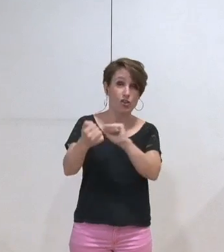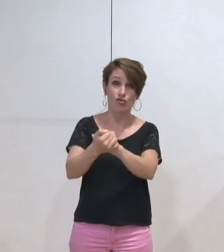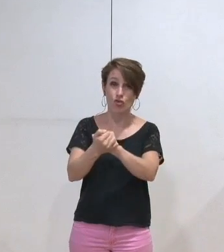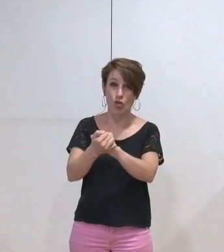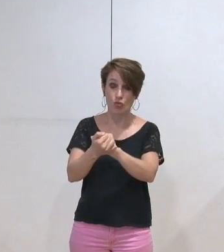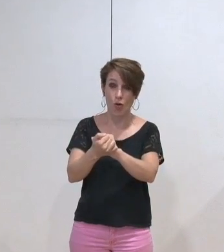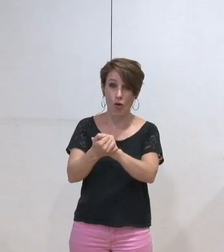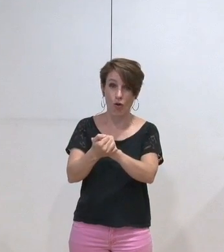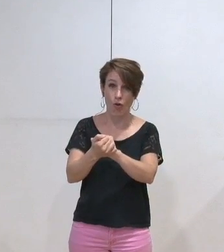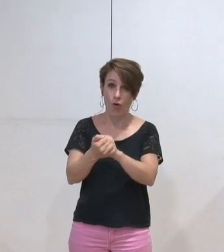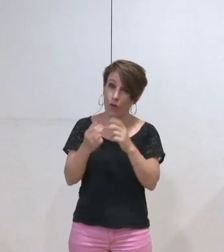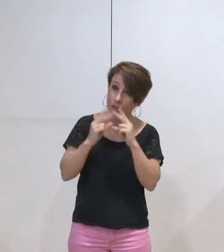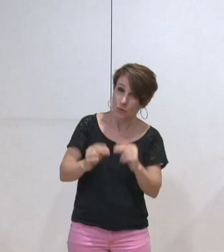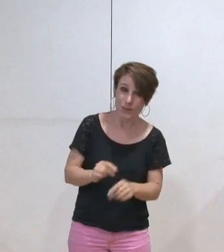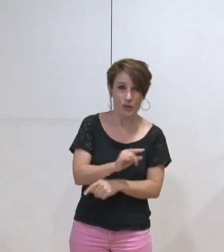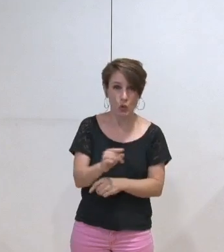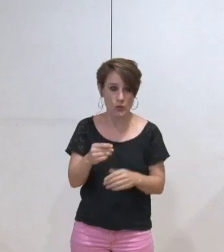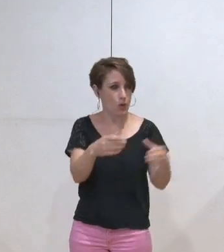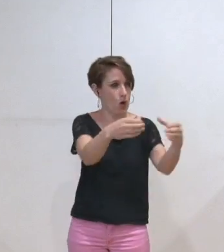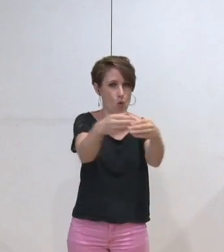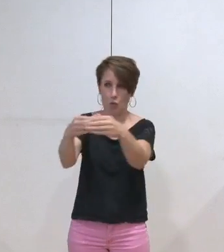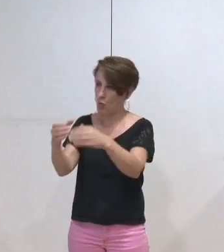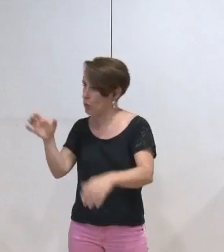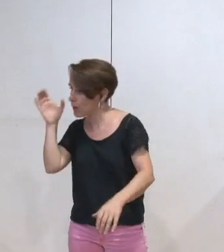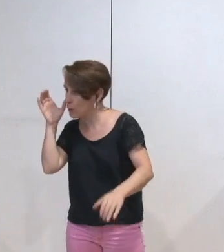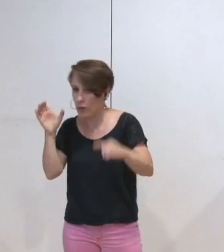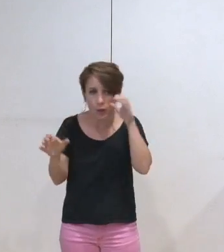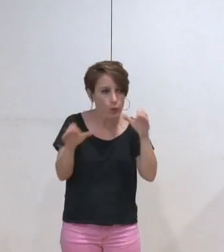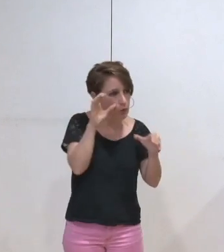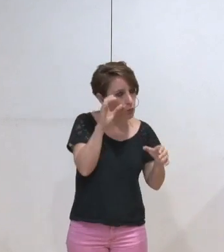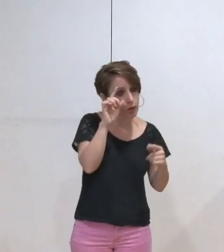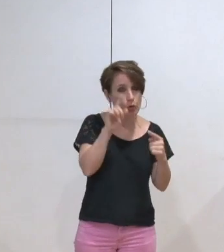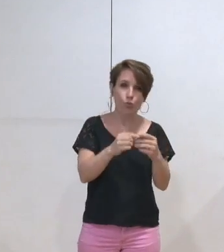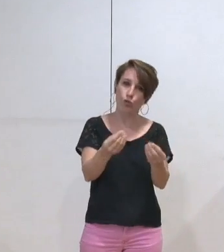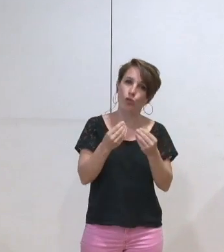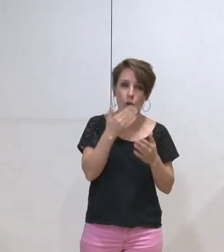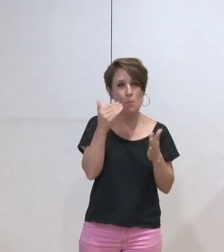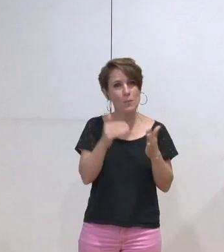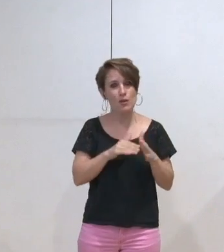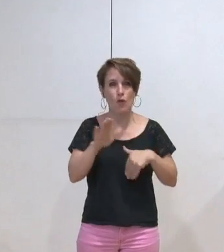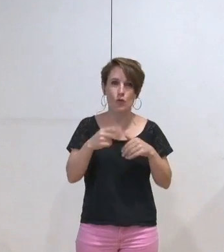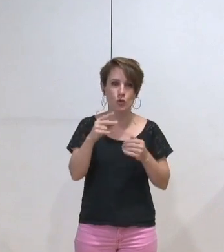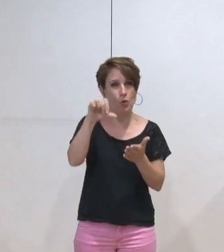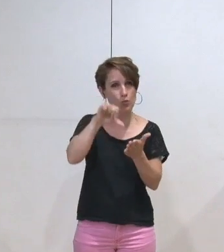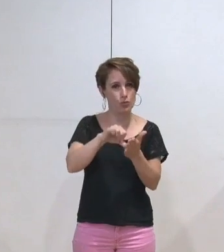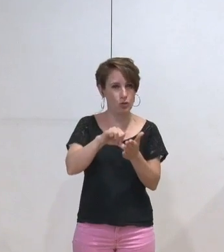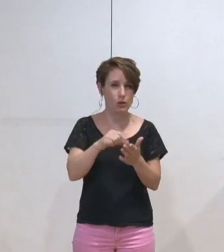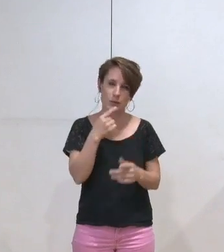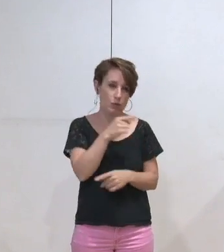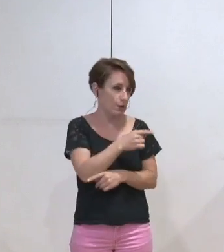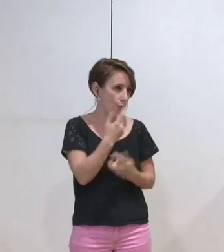membres en petit groupe pour recueillir leurs idées sur un meilleur fonctionnement du centre vous ne deviez pas avoir envie de débattre de la fin des repas